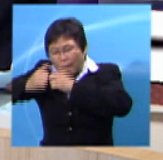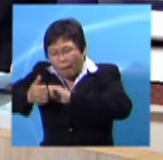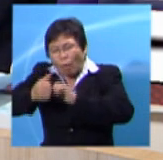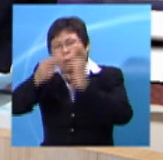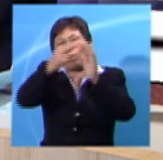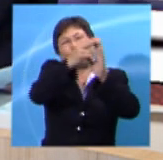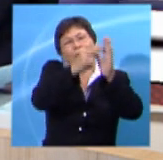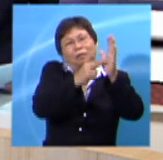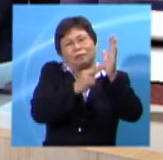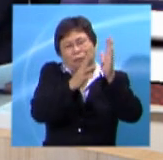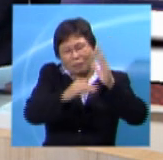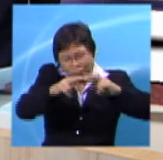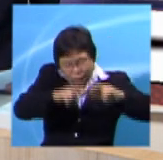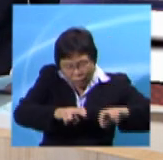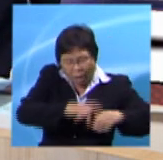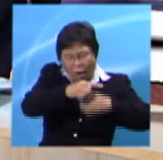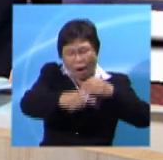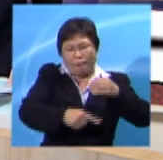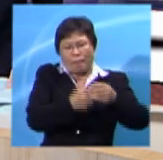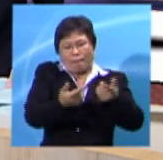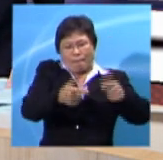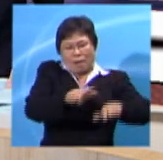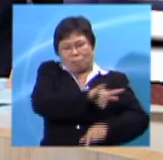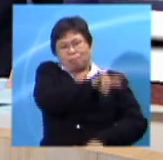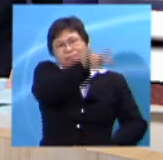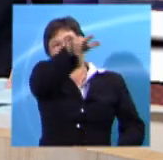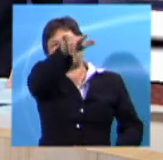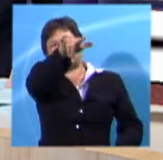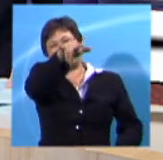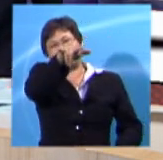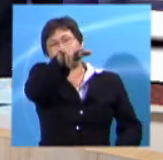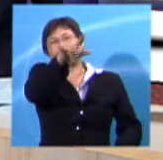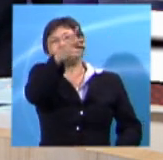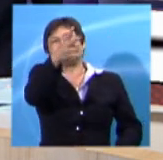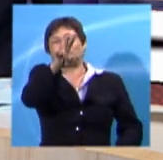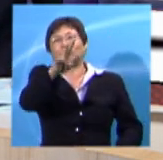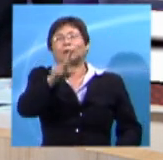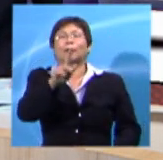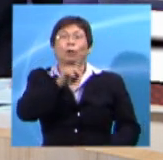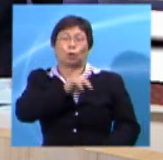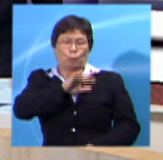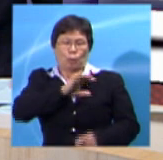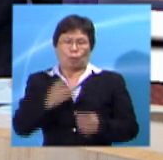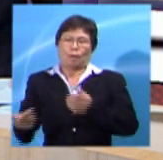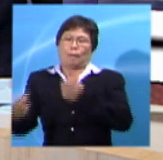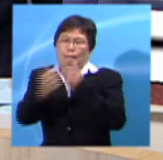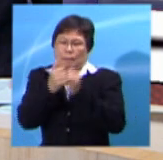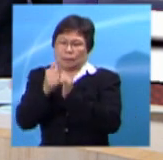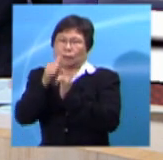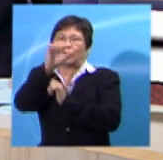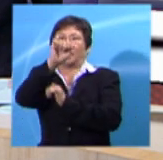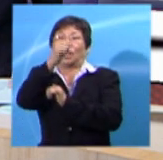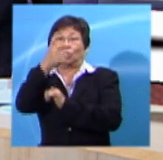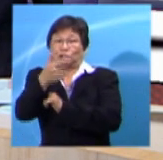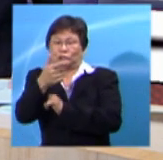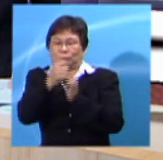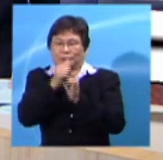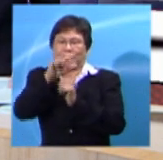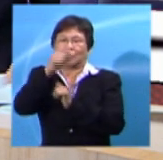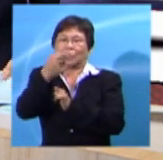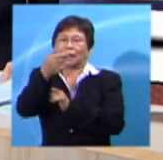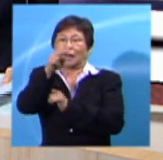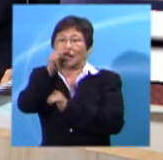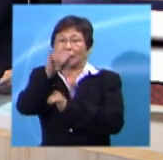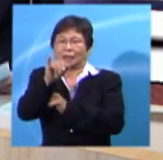perundangan dan siasatan berkaitan tragedi MH17 Tan Sri Khalid akan disertai peguam negara Tan Sri Abdul Ghani patil